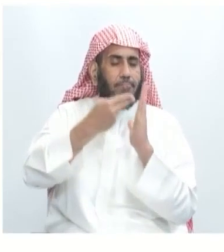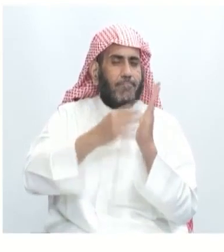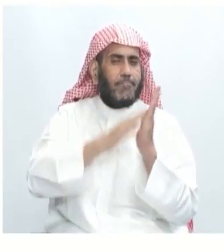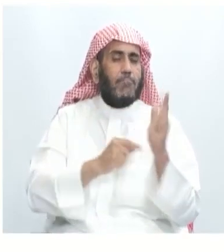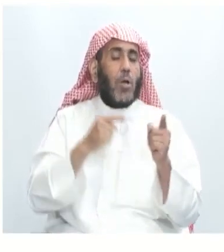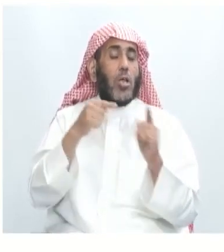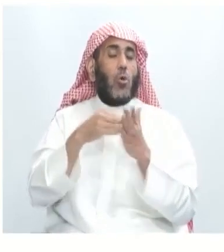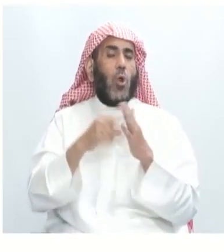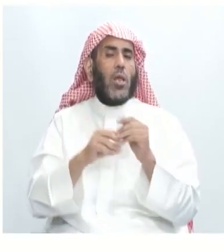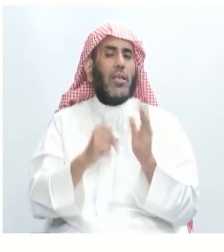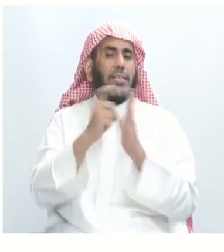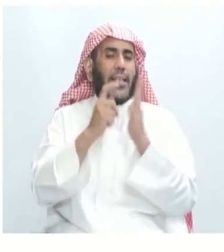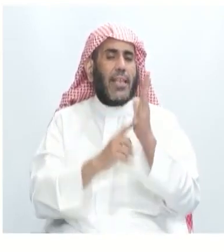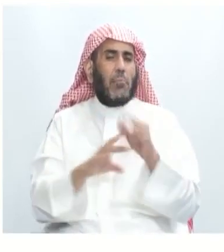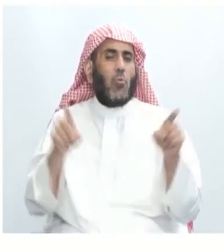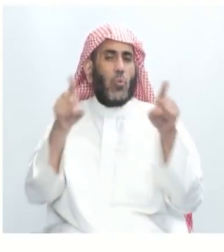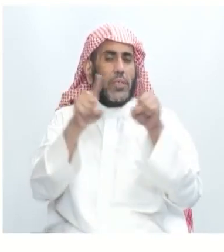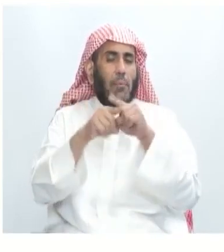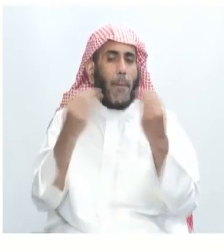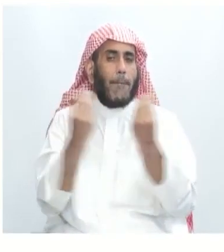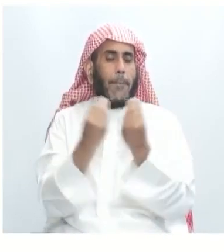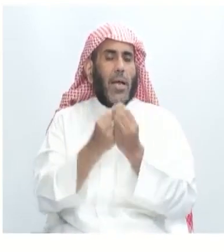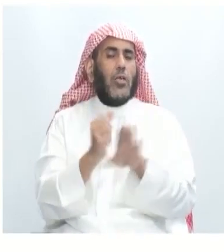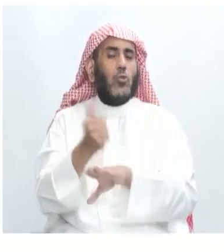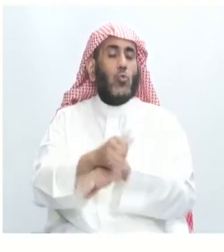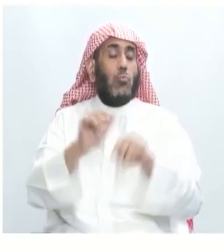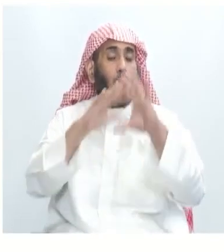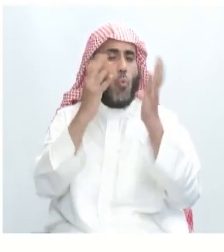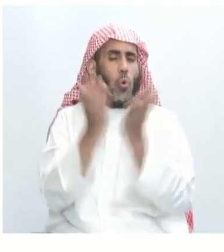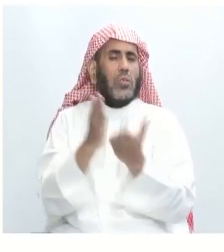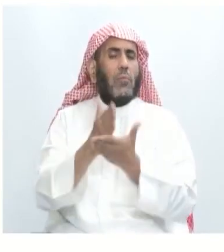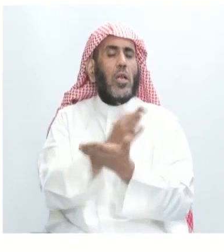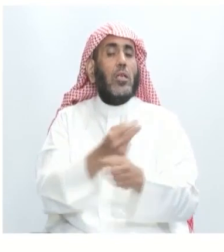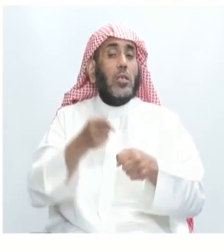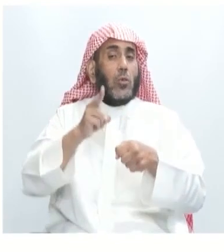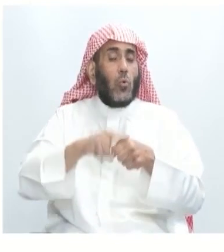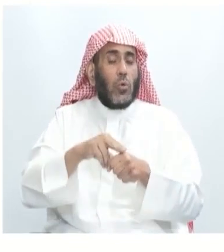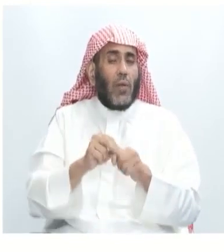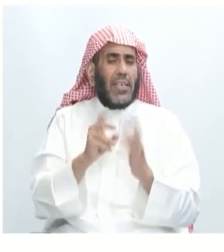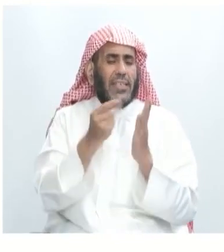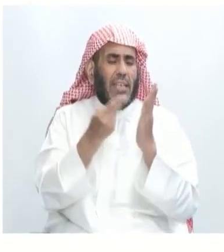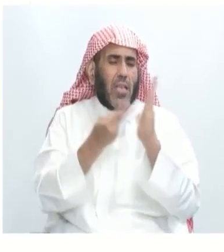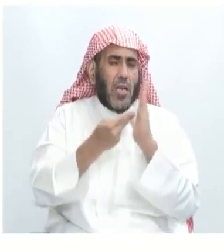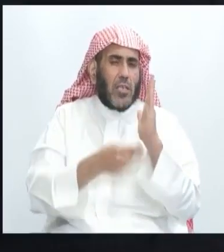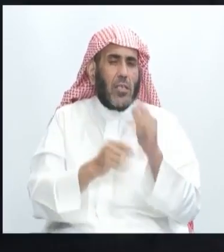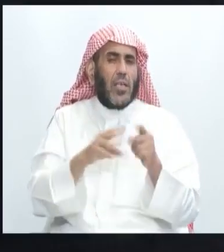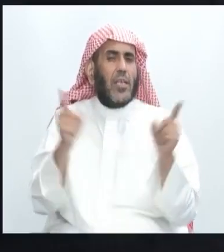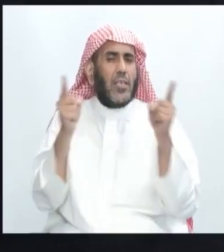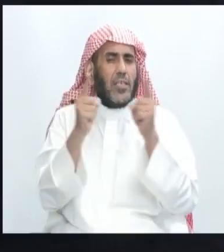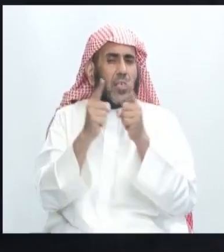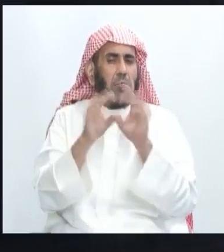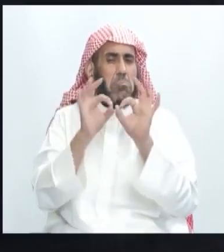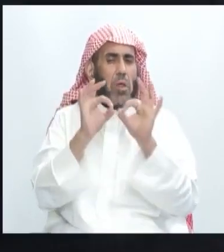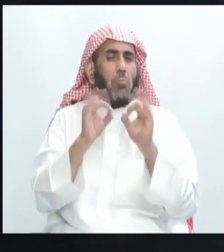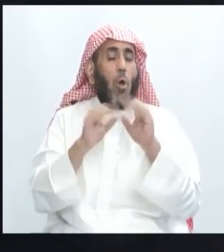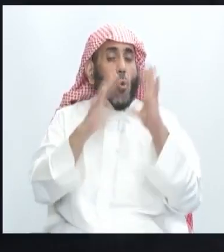بحيث يكون اكثر تنظيما وانسجاما مع اسلوب وصف المجالات سنعيد فقط صياغه هذا النص حتى ينسجم مع اسلوب الوصف